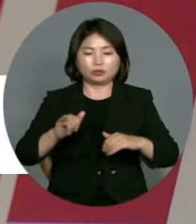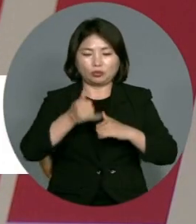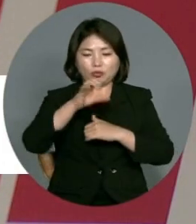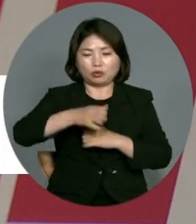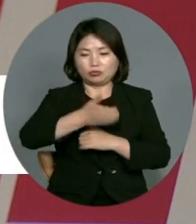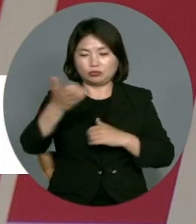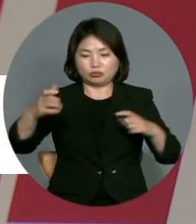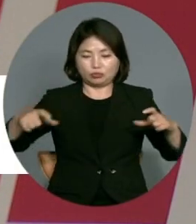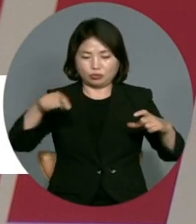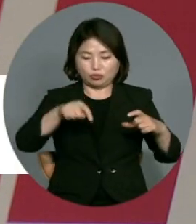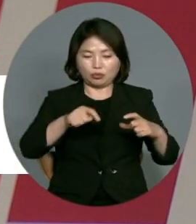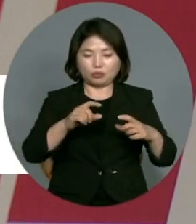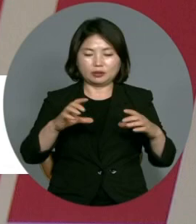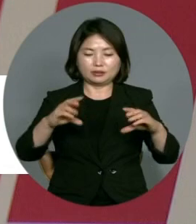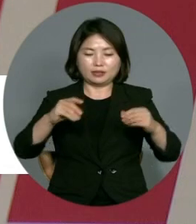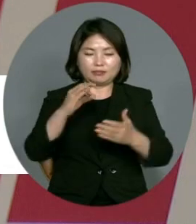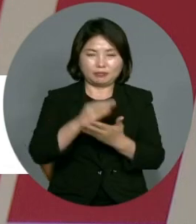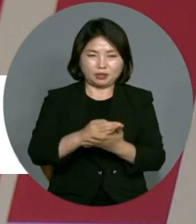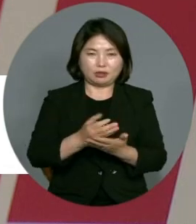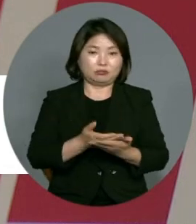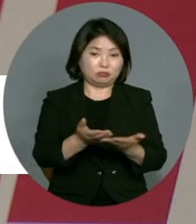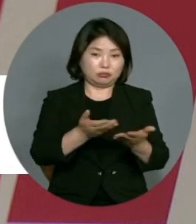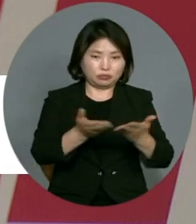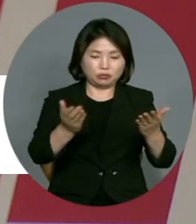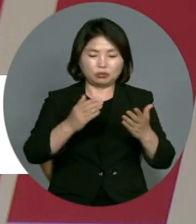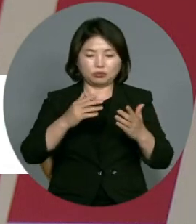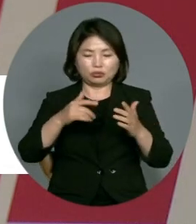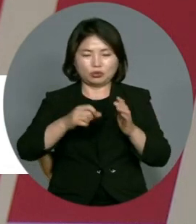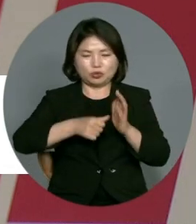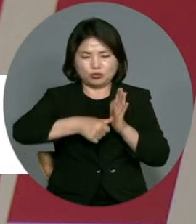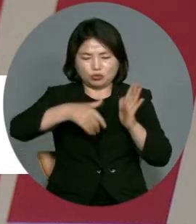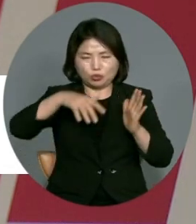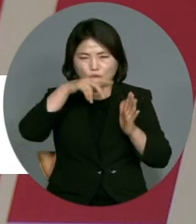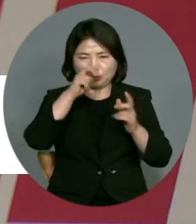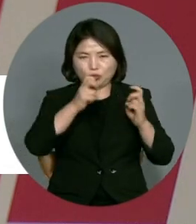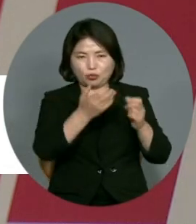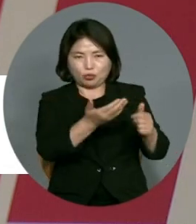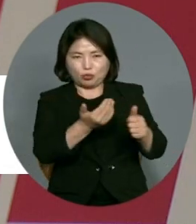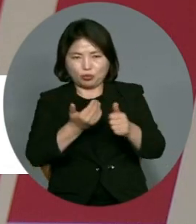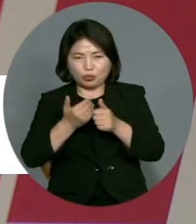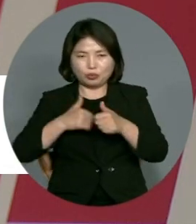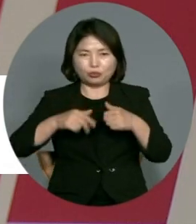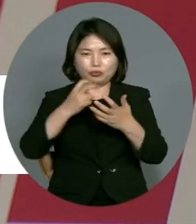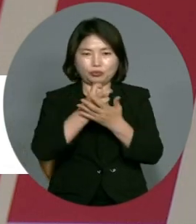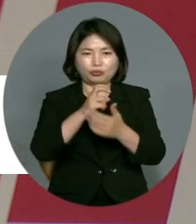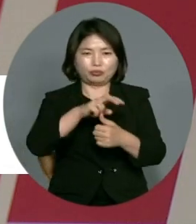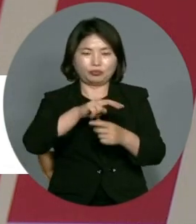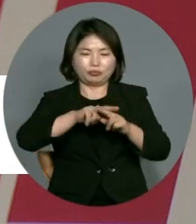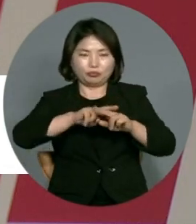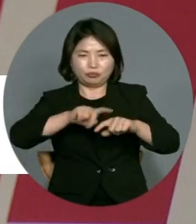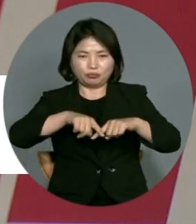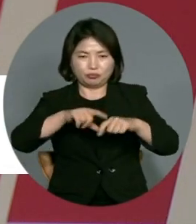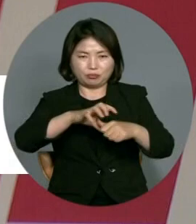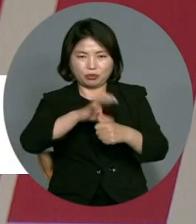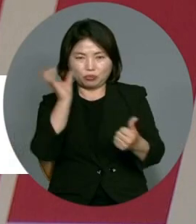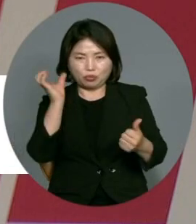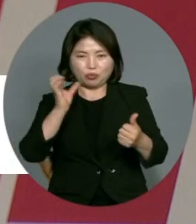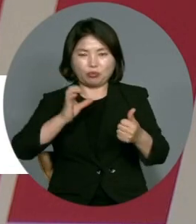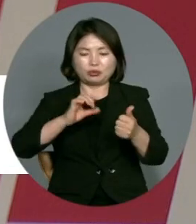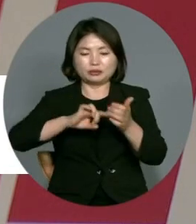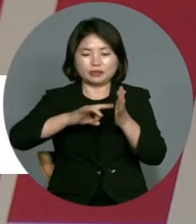후적지는 부지를 값싸게 제공하여 유망 기업을 적극 유치하고 각종 규제를 철폐하며